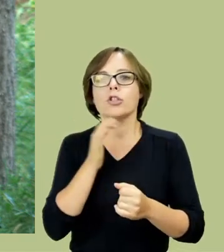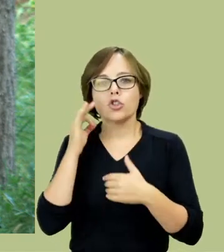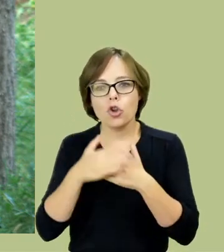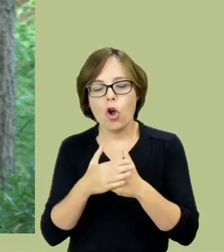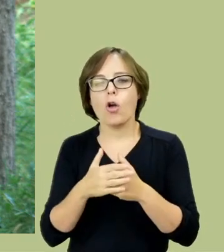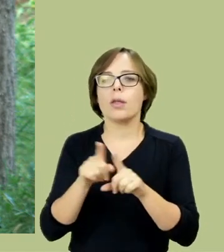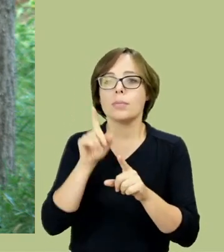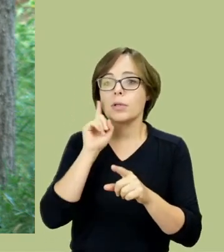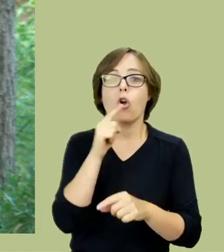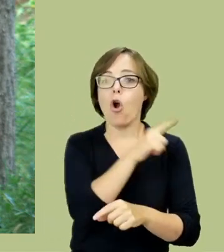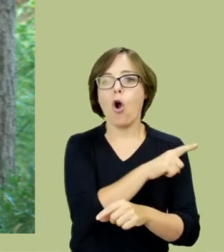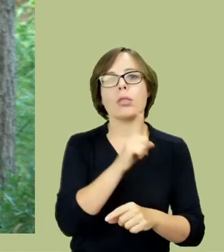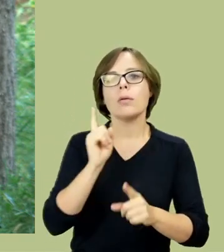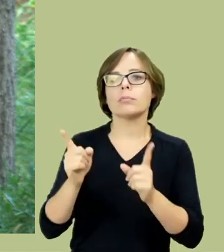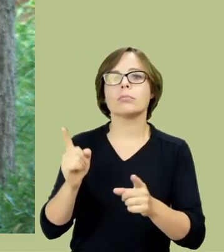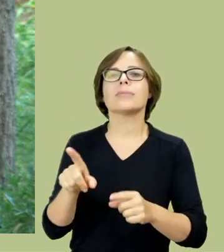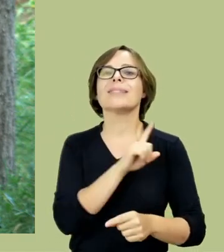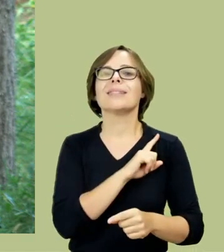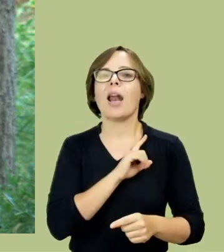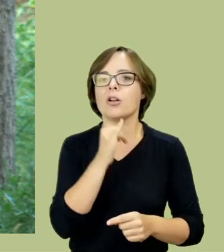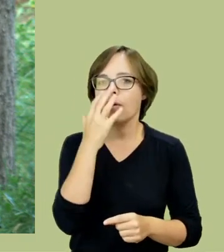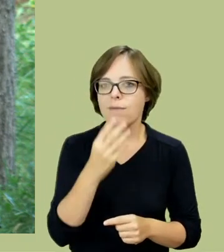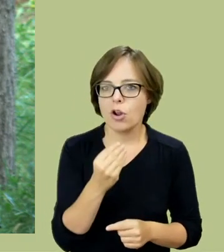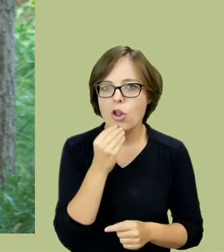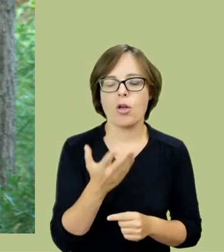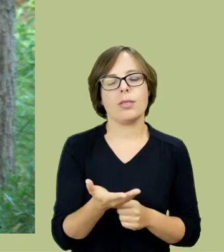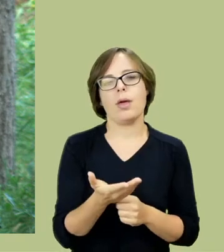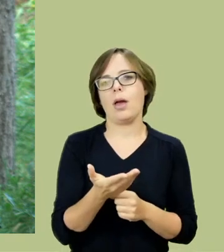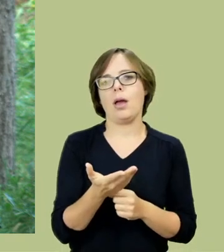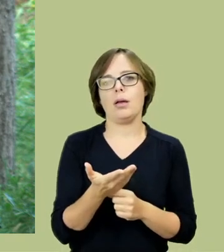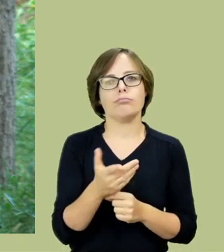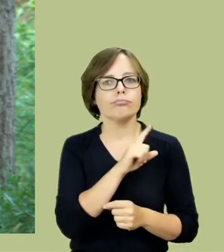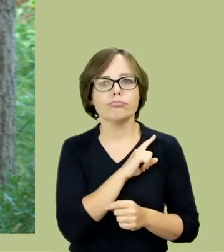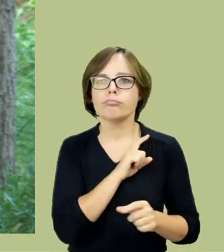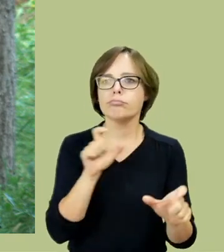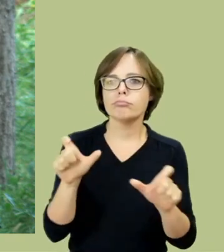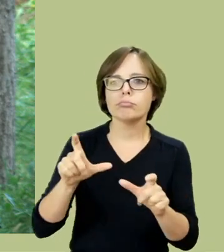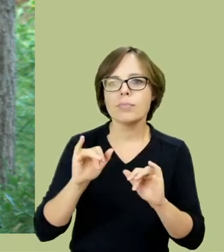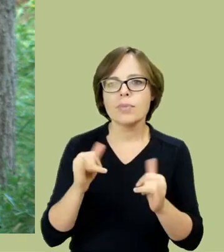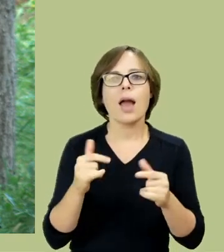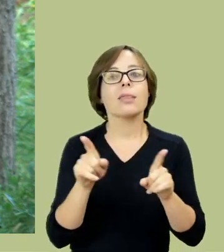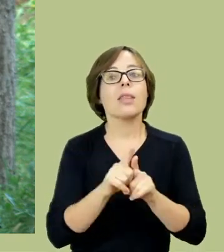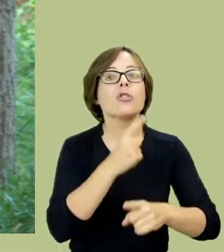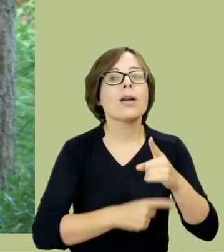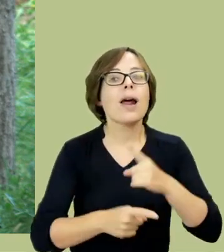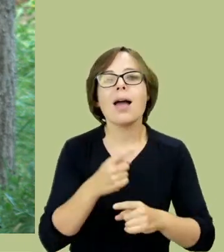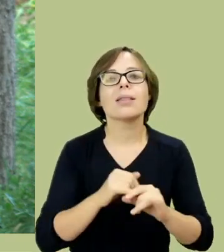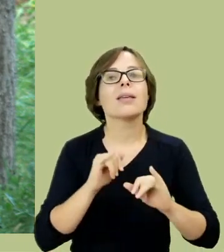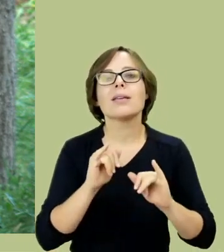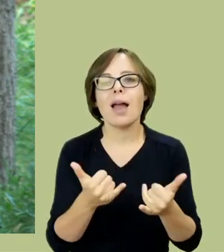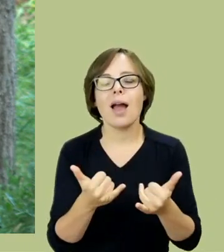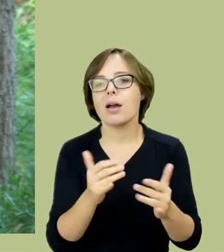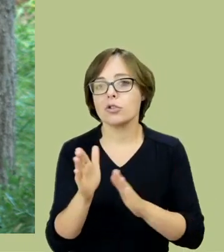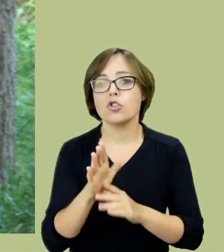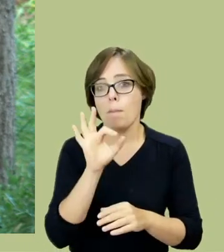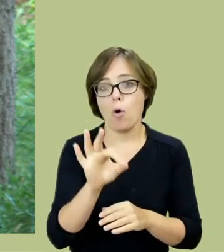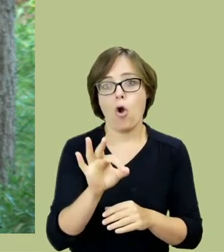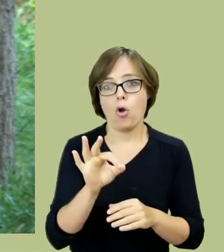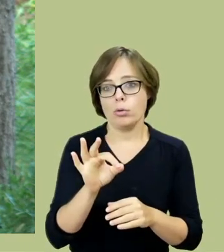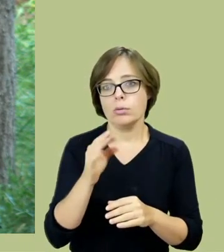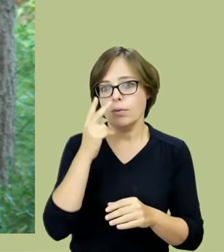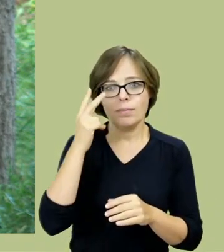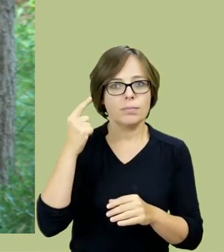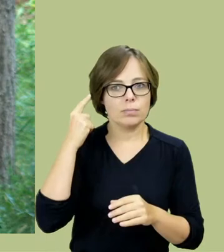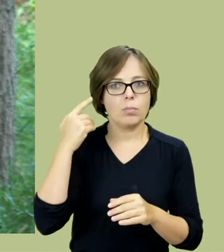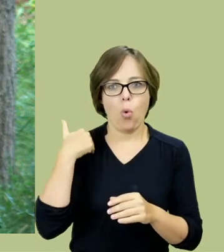mają wyglądać straże, jak się postępować z rannymi, ponieważ no, bombardowania się zbliżały.